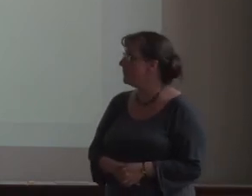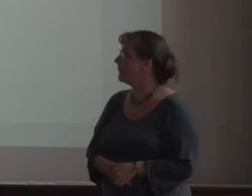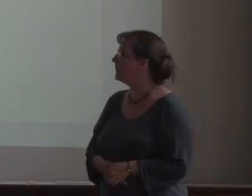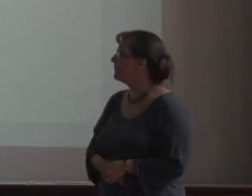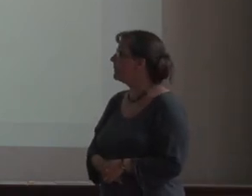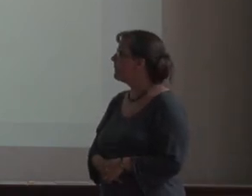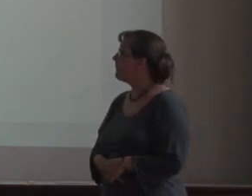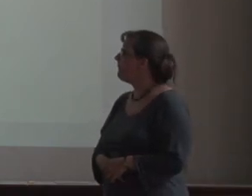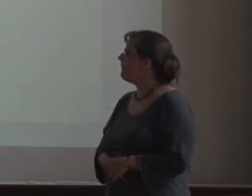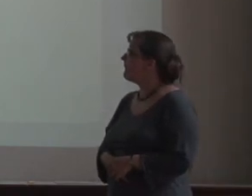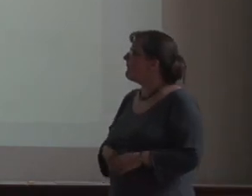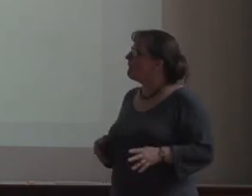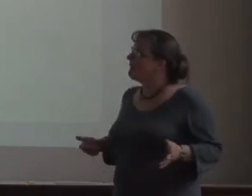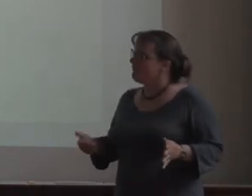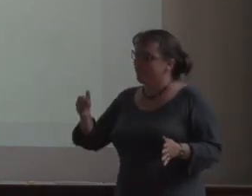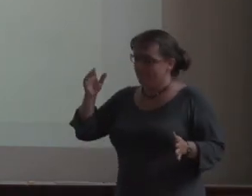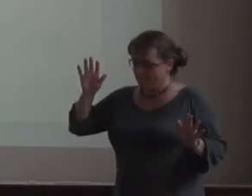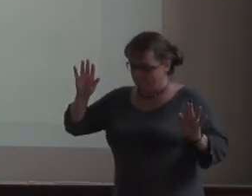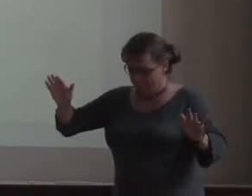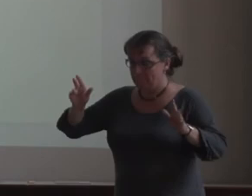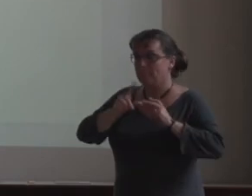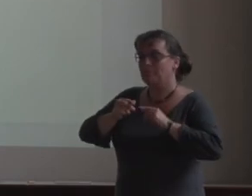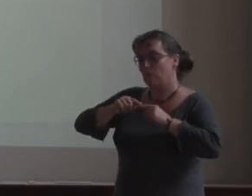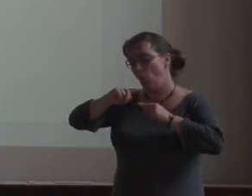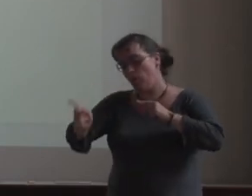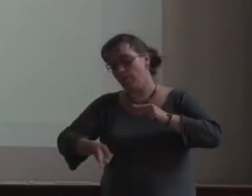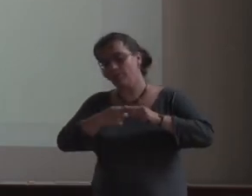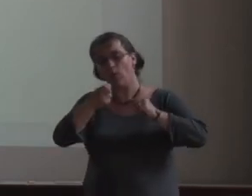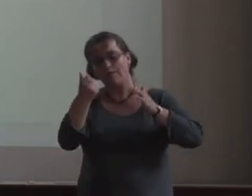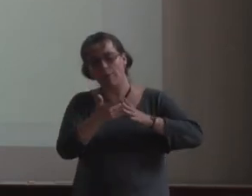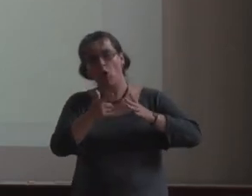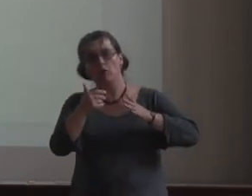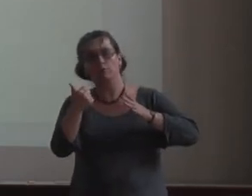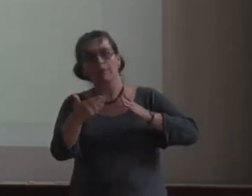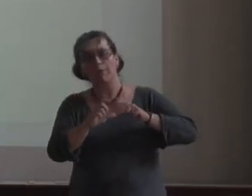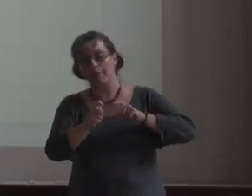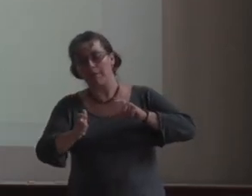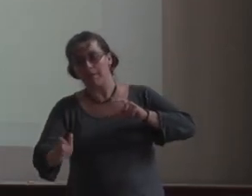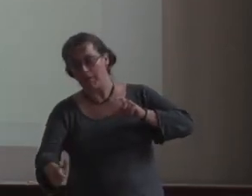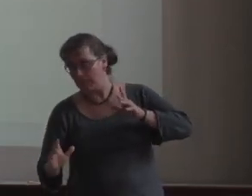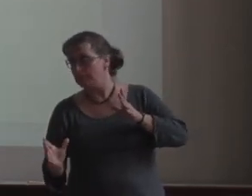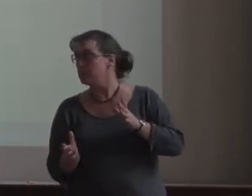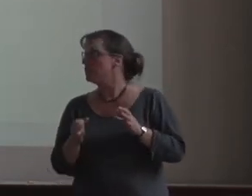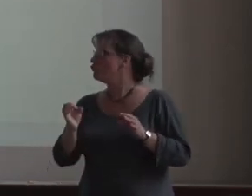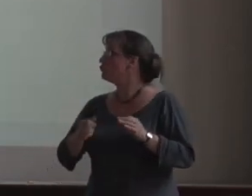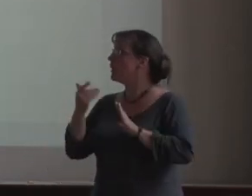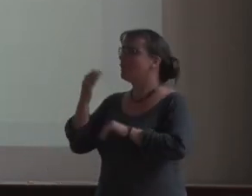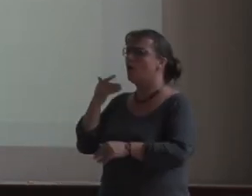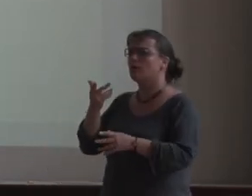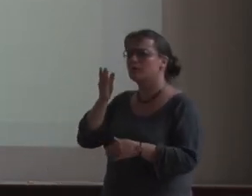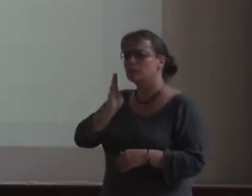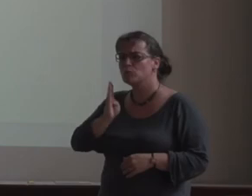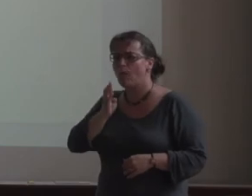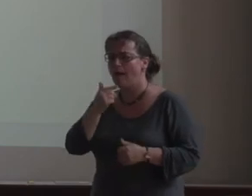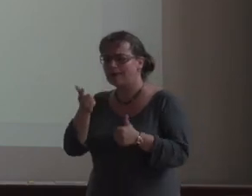Donc je vous parlais de plusieurs sources d'événements. Donc toutes les fonctionnalités que je vous ai montrées tout à l'heure,